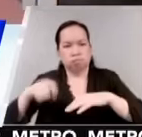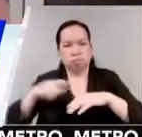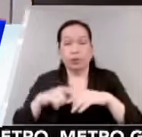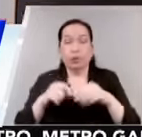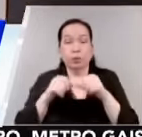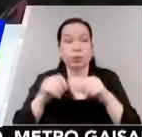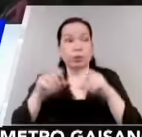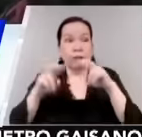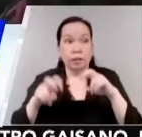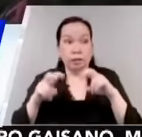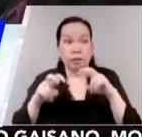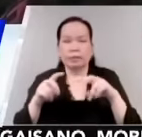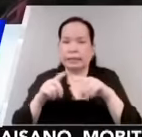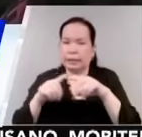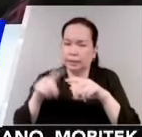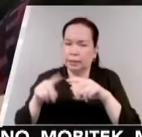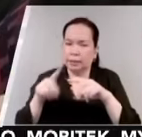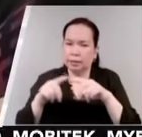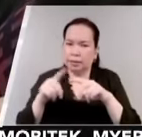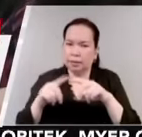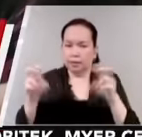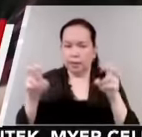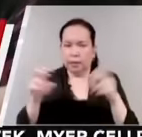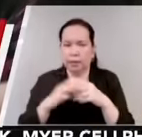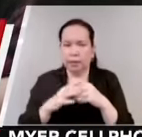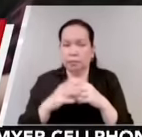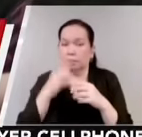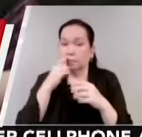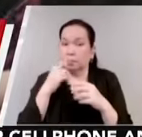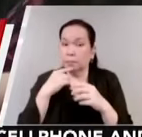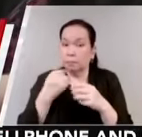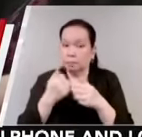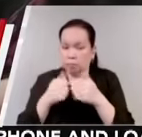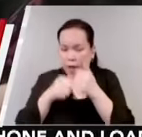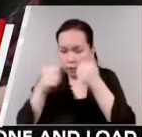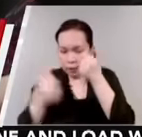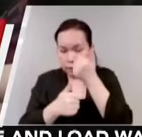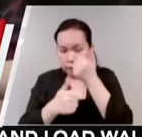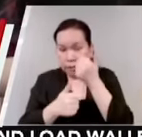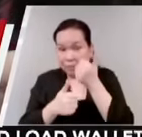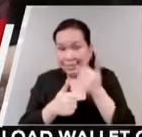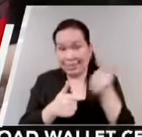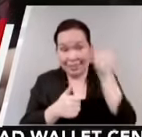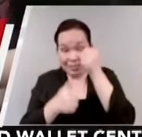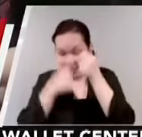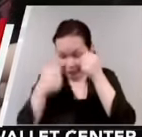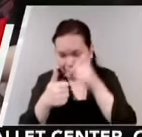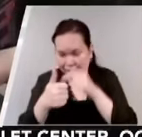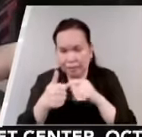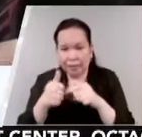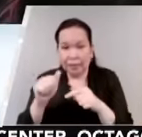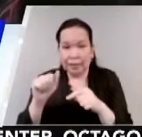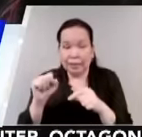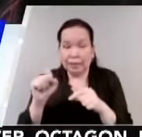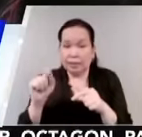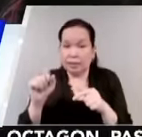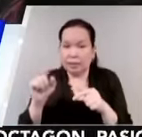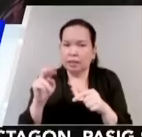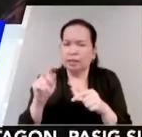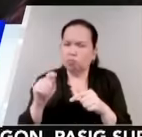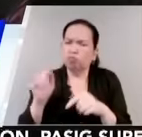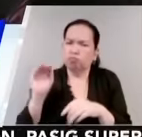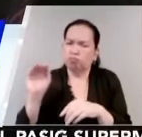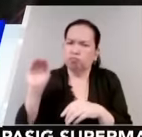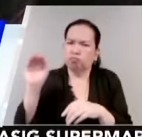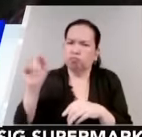mga kaso. Sabi po ni Assistant Secretary na ipupush daw niya po itong kaso, pupukpukin niya po yung mga kapulisan